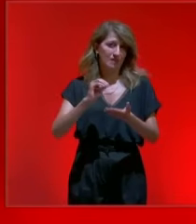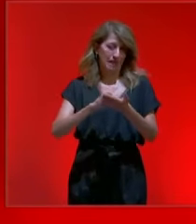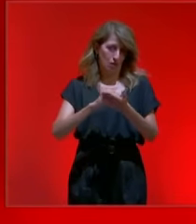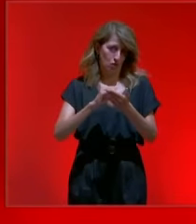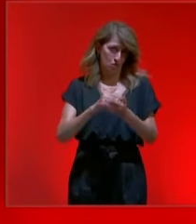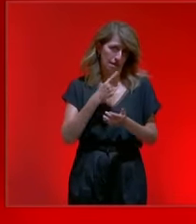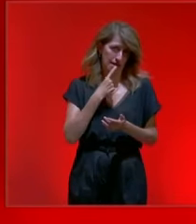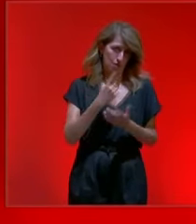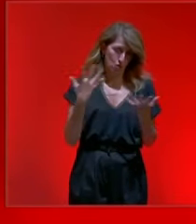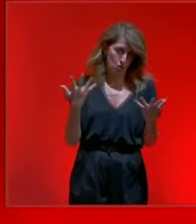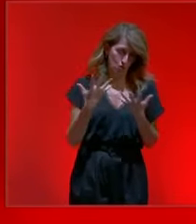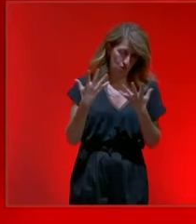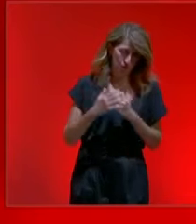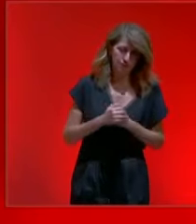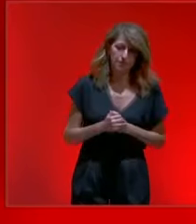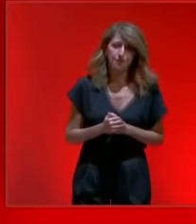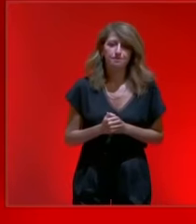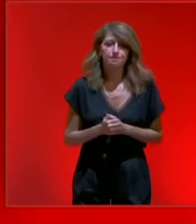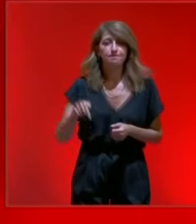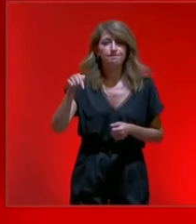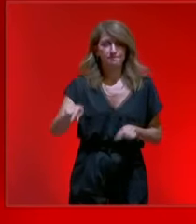να σας πω ότι μπροστά στο σώμα του συνεδρίου